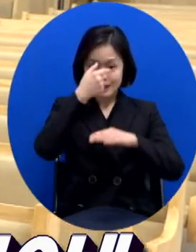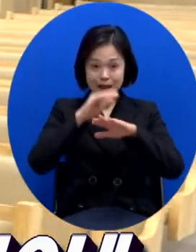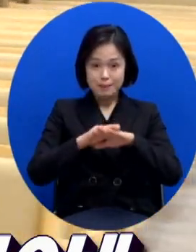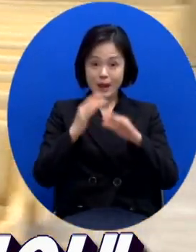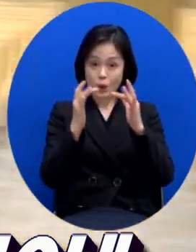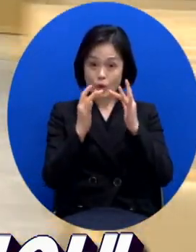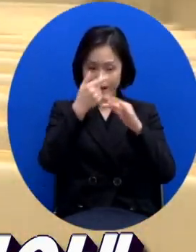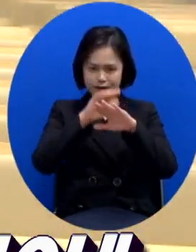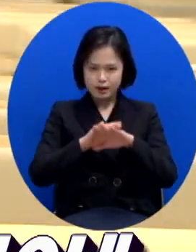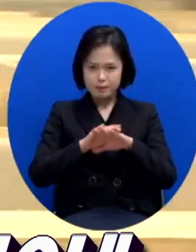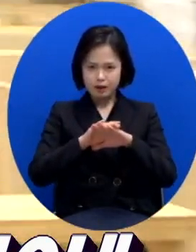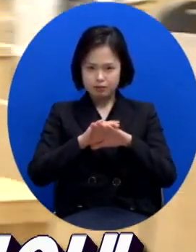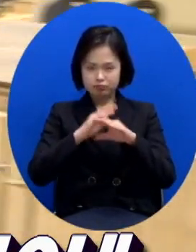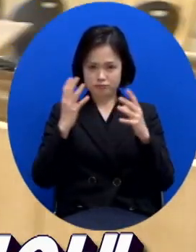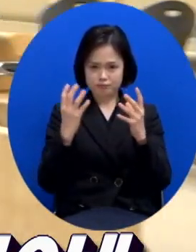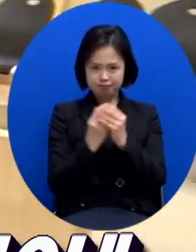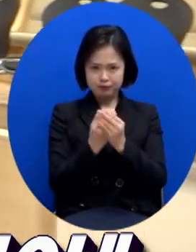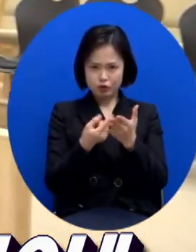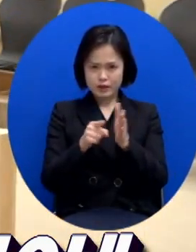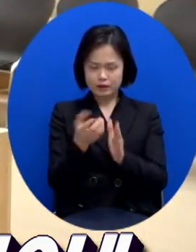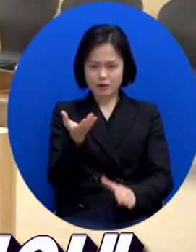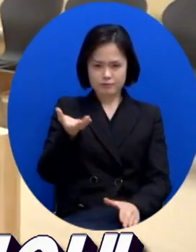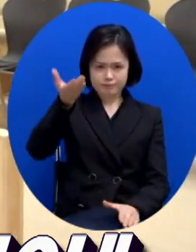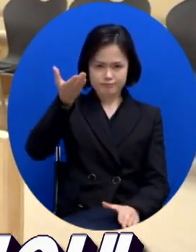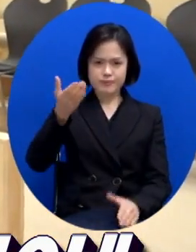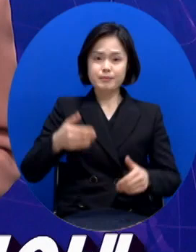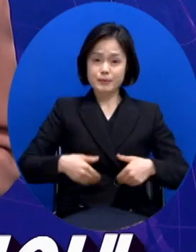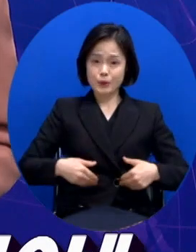사역을 더욱 활성화해야 한다고 강조했습니다